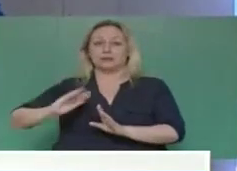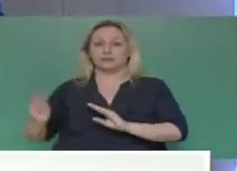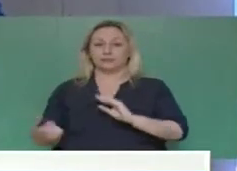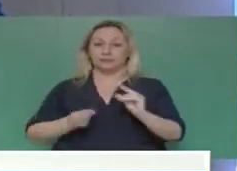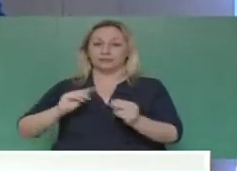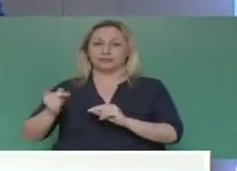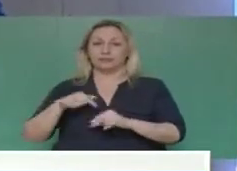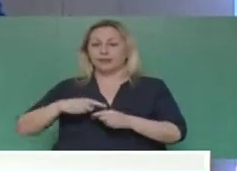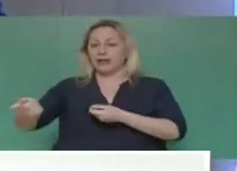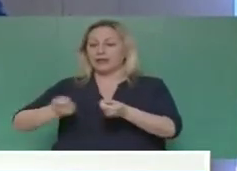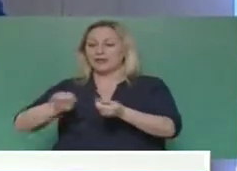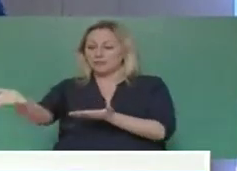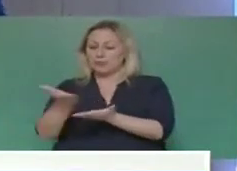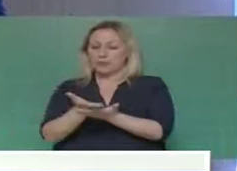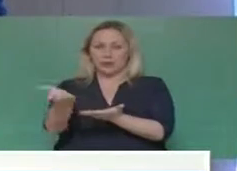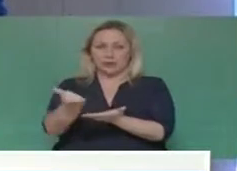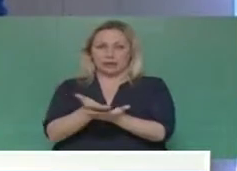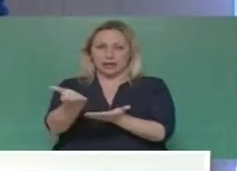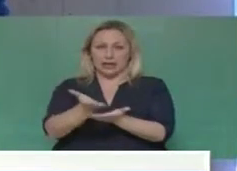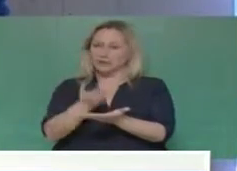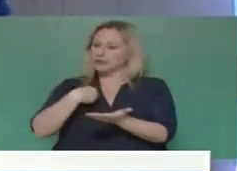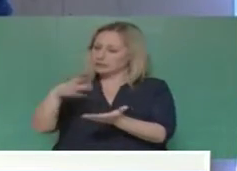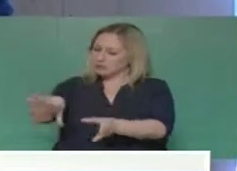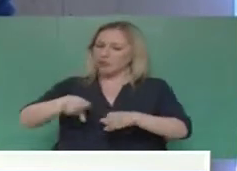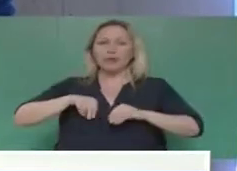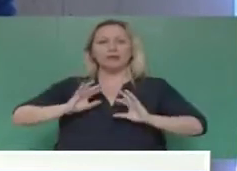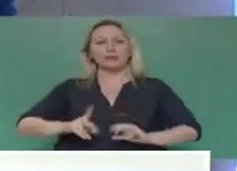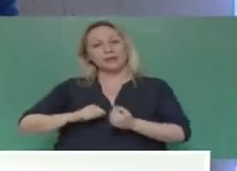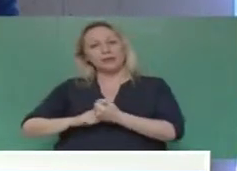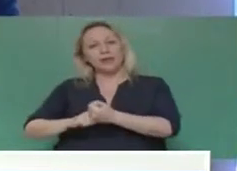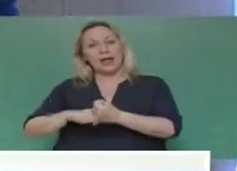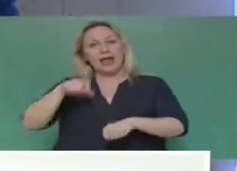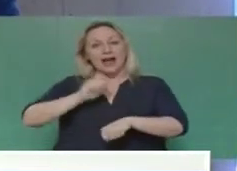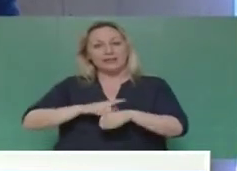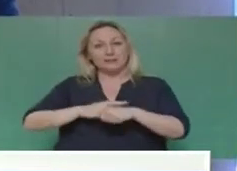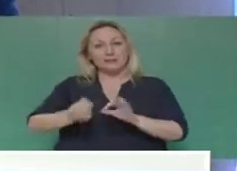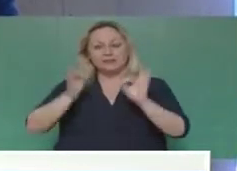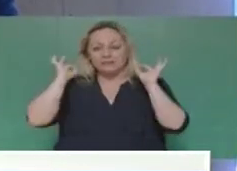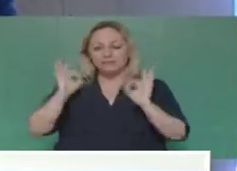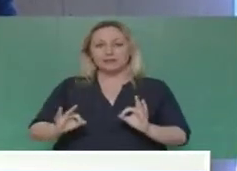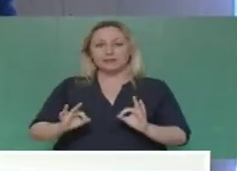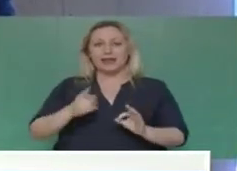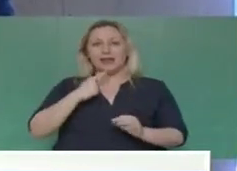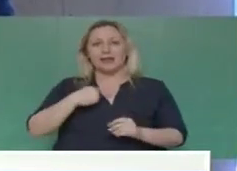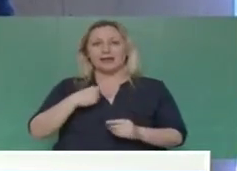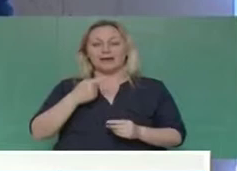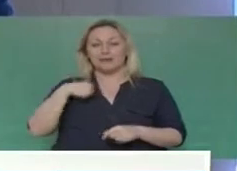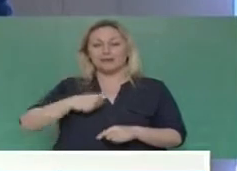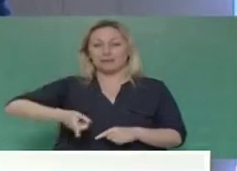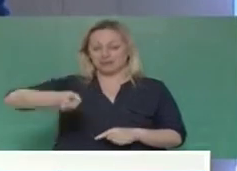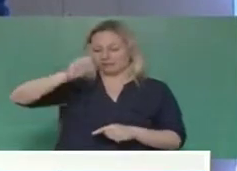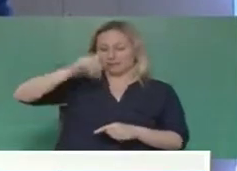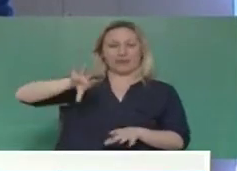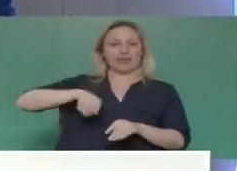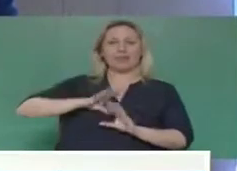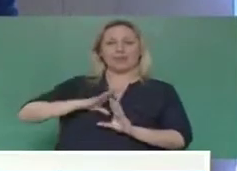στις προτάσεις της διοίκησης του Δήμου, στις οποίες και συνενέσαμε. Εμείς τη συνένεση τη δείχνουμε στην πράξη. Δεν πάει να μας επιβάλλει κανείς.